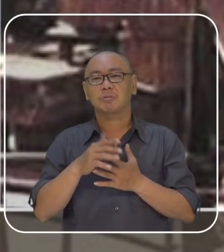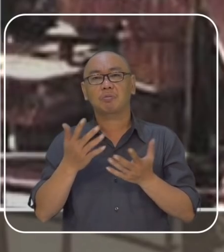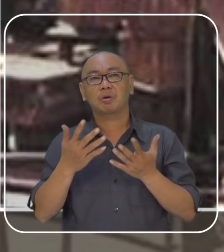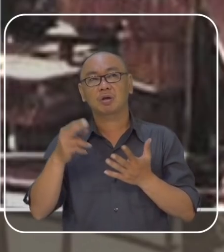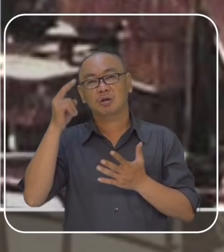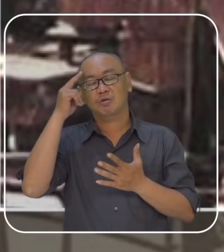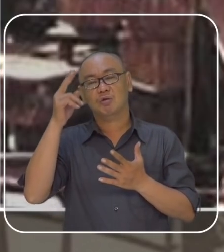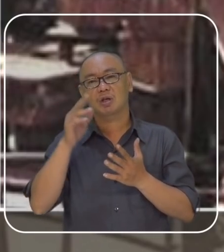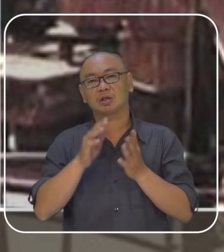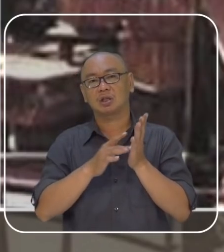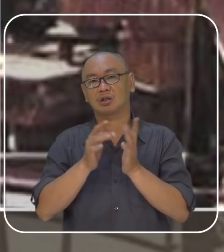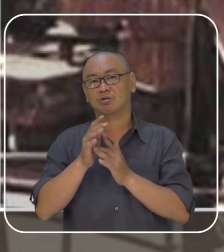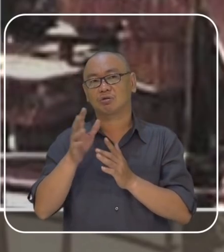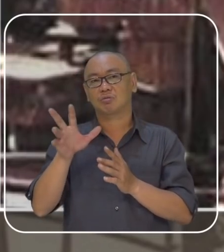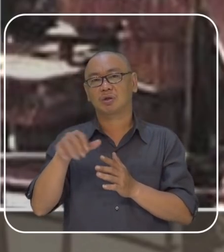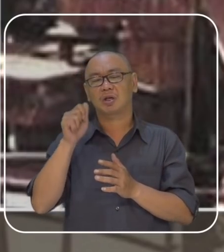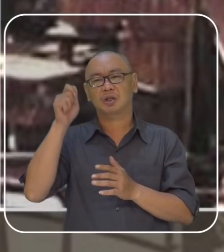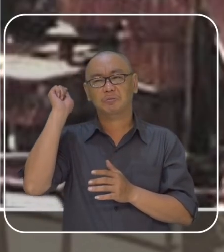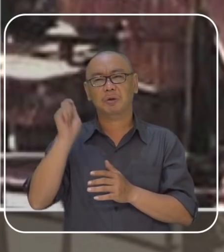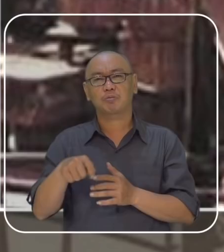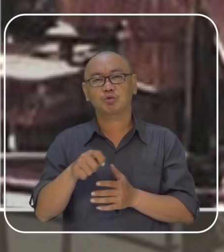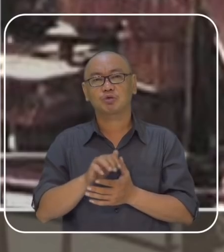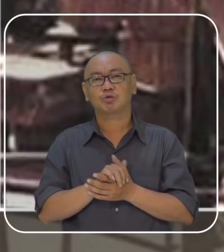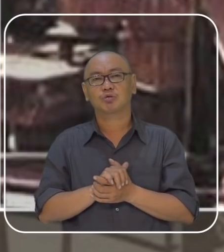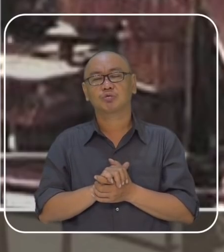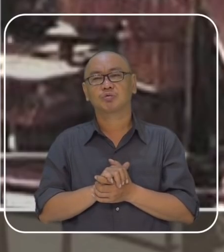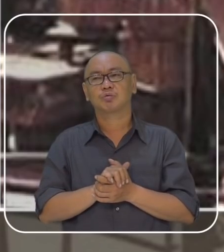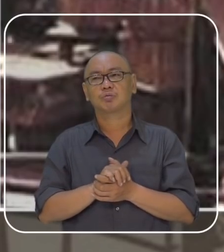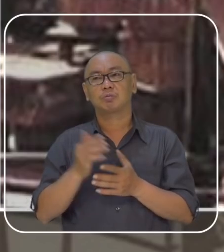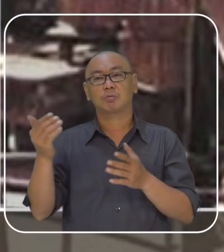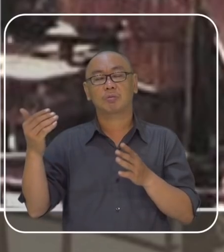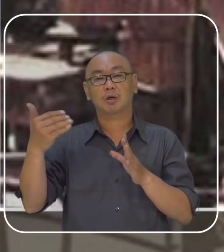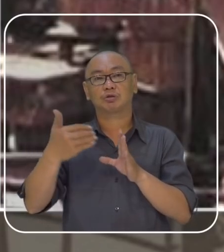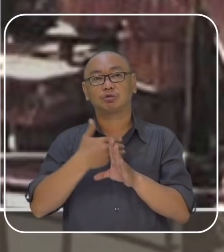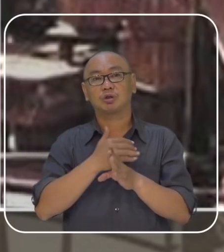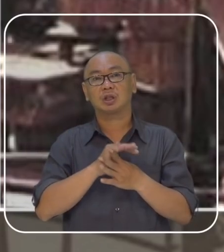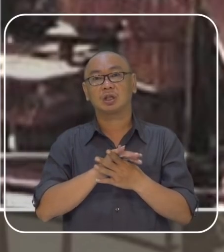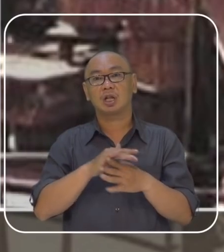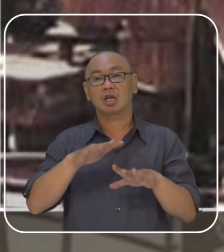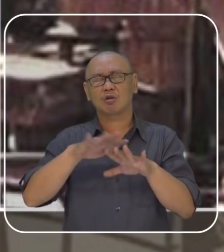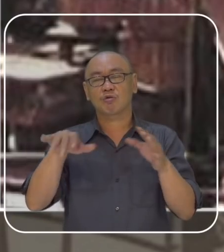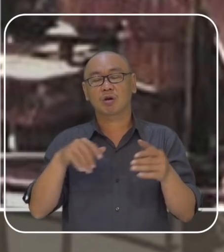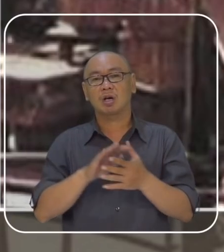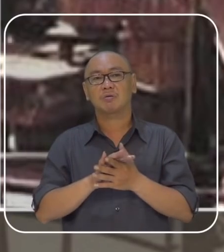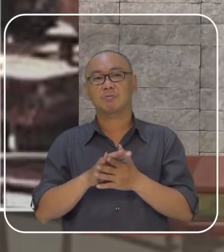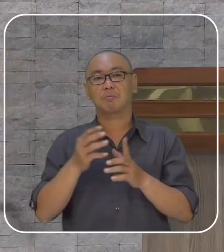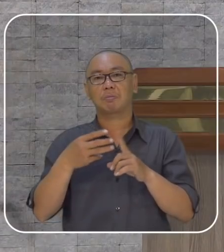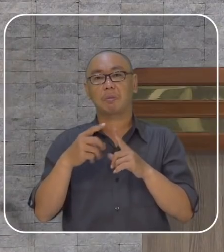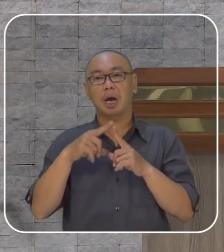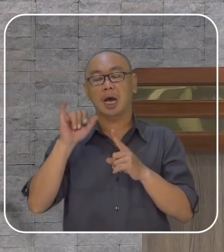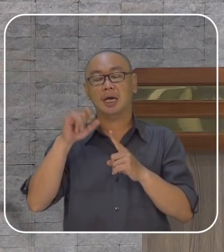Yesus memegang cemeti ketika dia memasuki akan lingkungan Bait Allah,